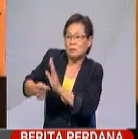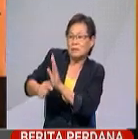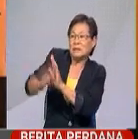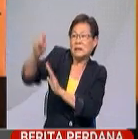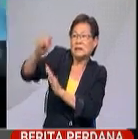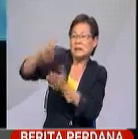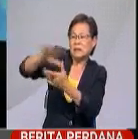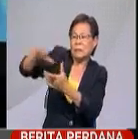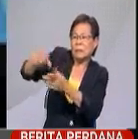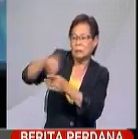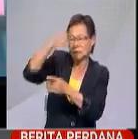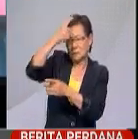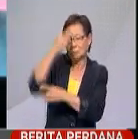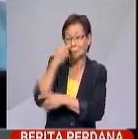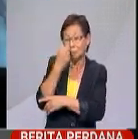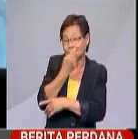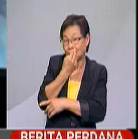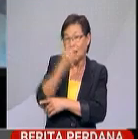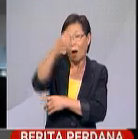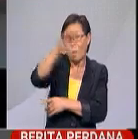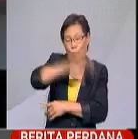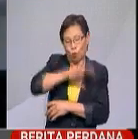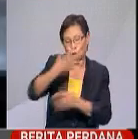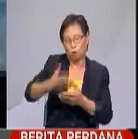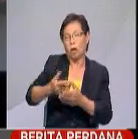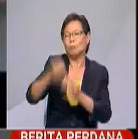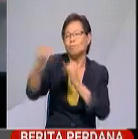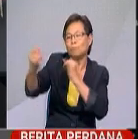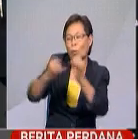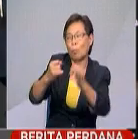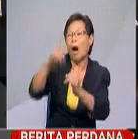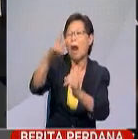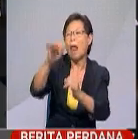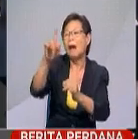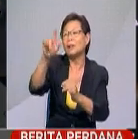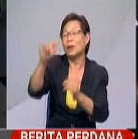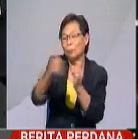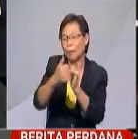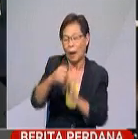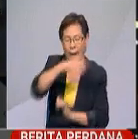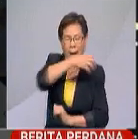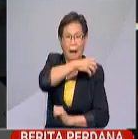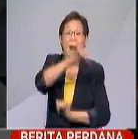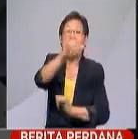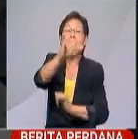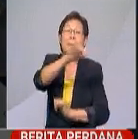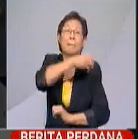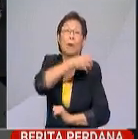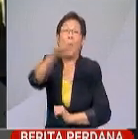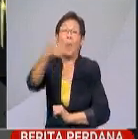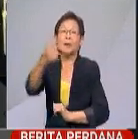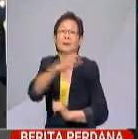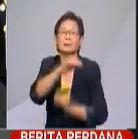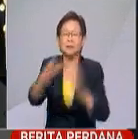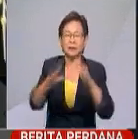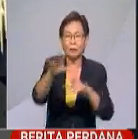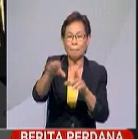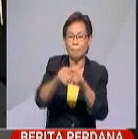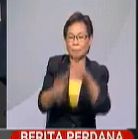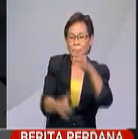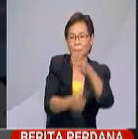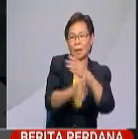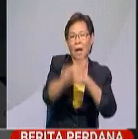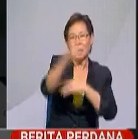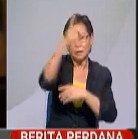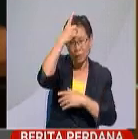Seri Najib Tun Razak. Polis sudah pun mengambil keterangan Latifah bersama 6 pegawai SPRM lain termasuk timbalannya Datuk Seri